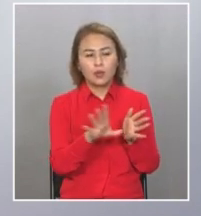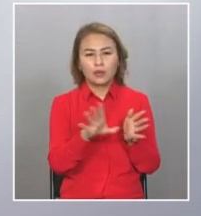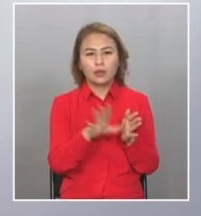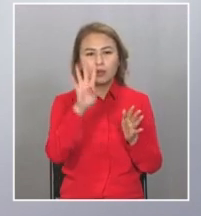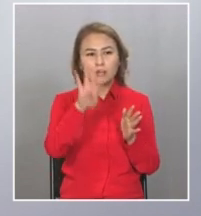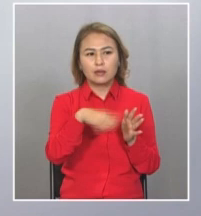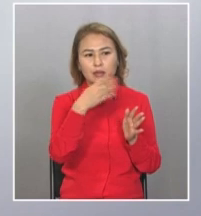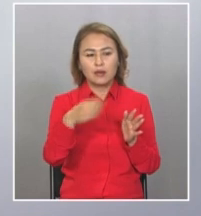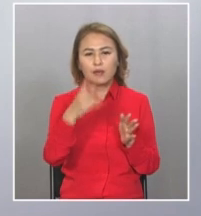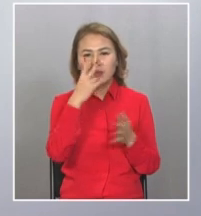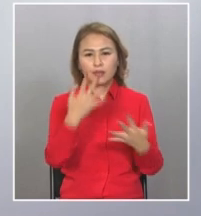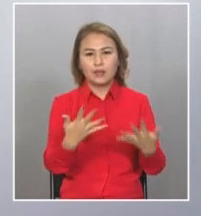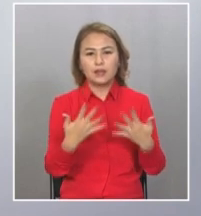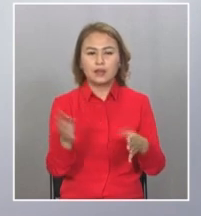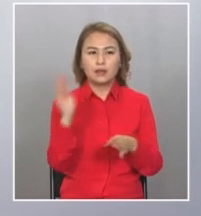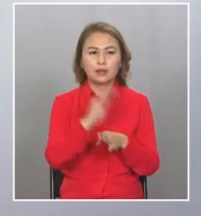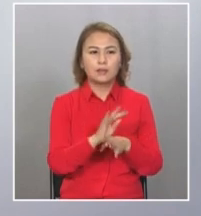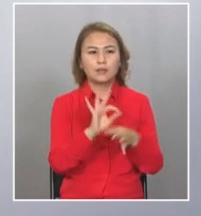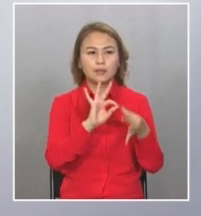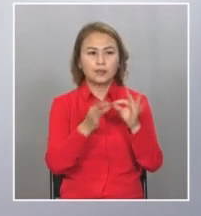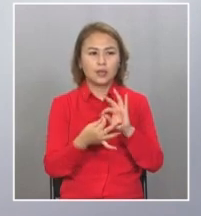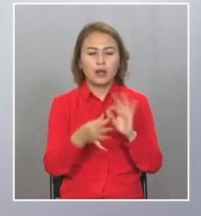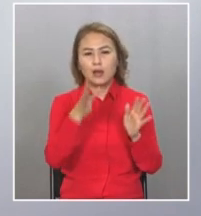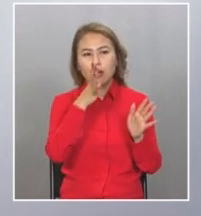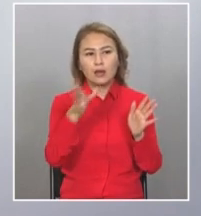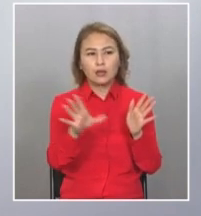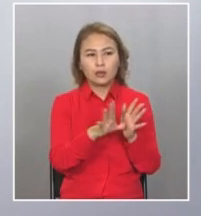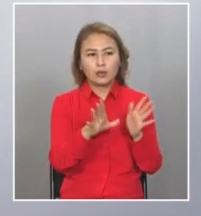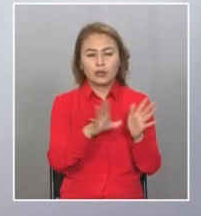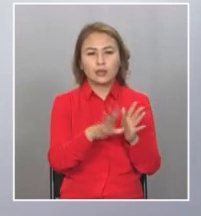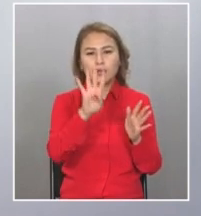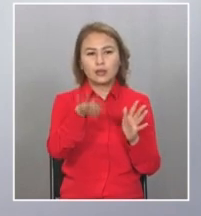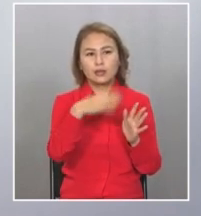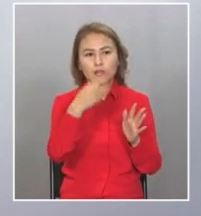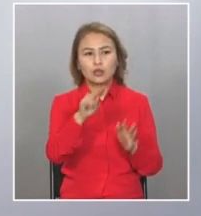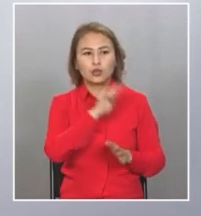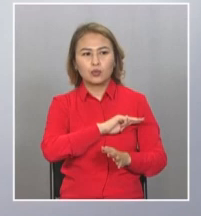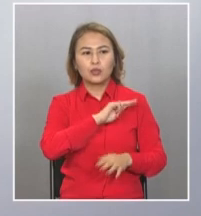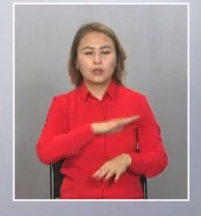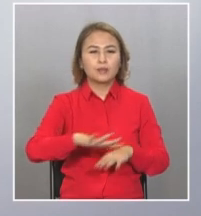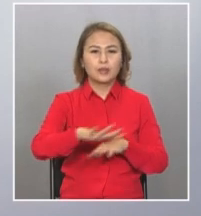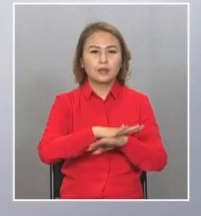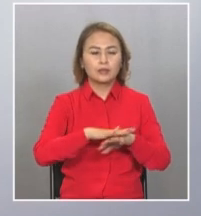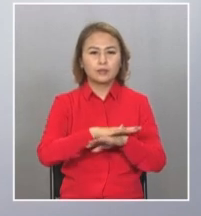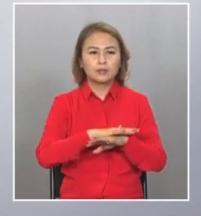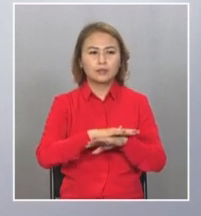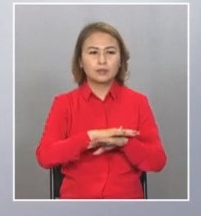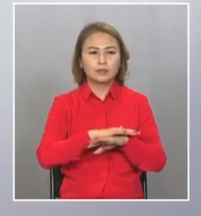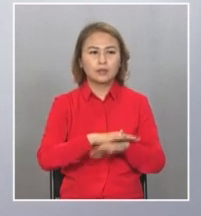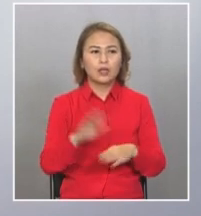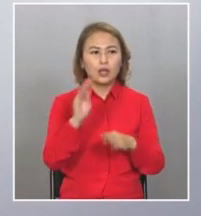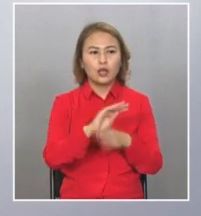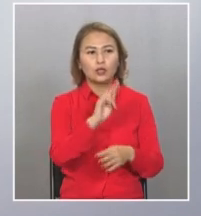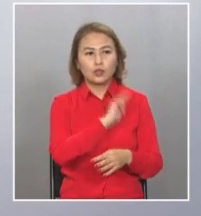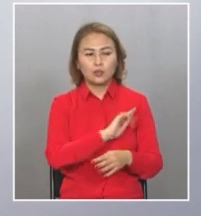кестенің интерфейсіне назар аударайық. Электрондық кестенің жұмыс аймағы жұмыс беті деп аталады. Ал